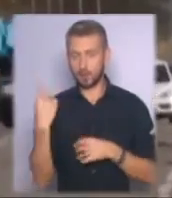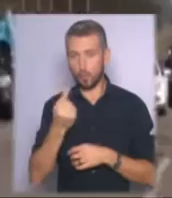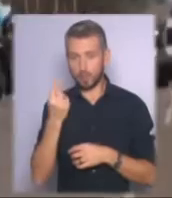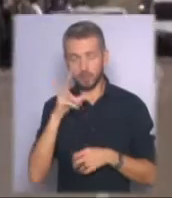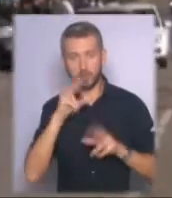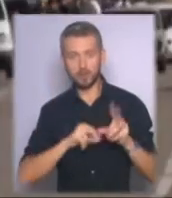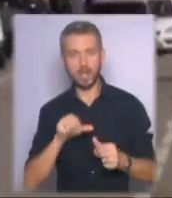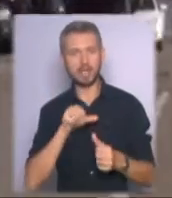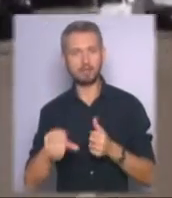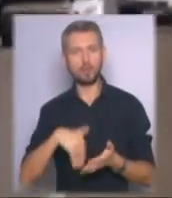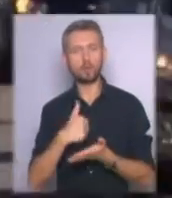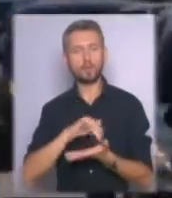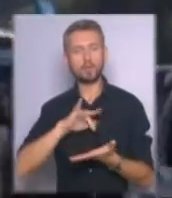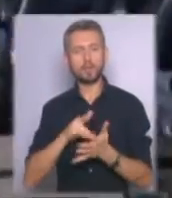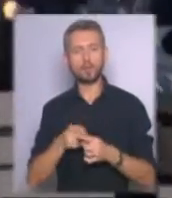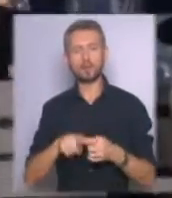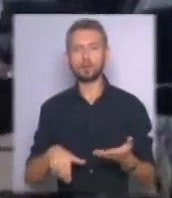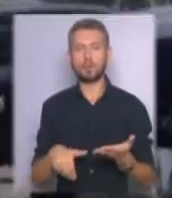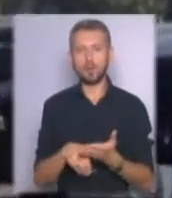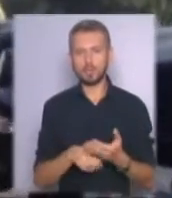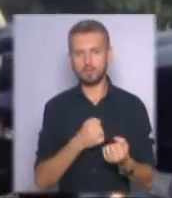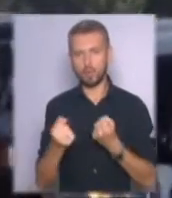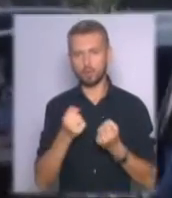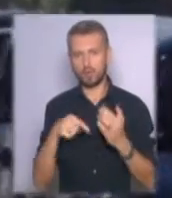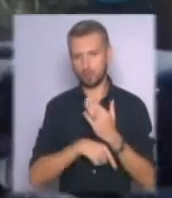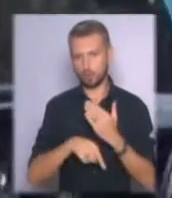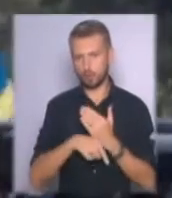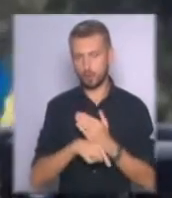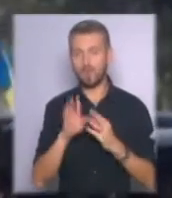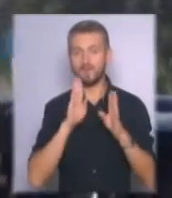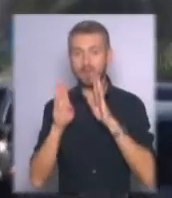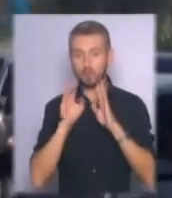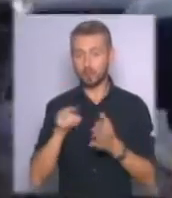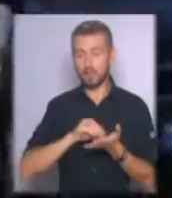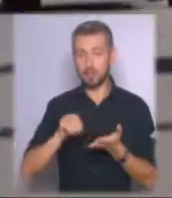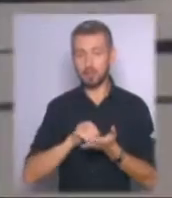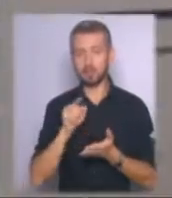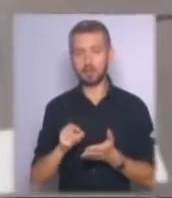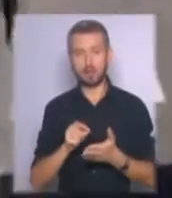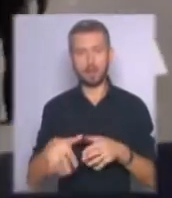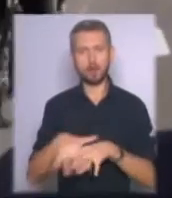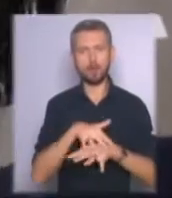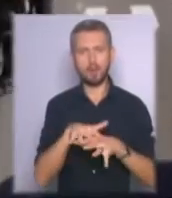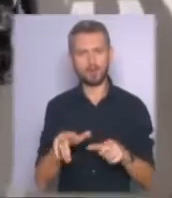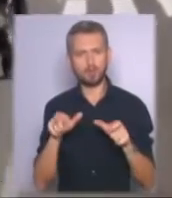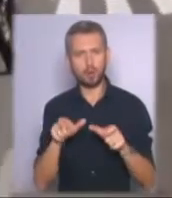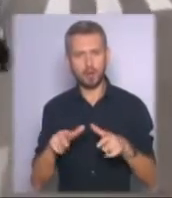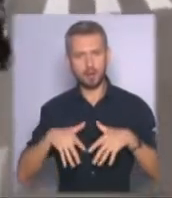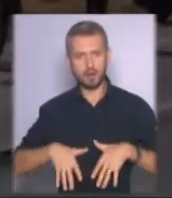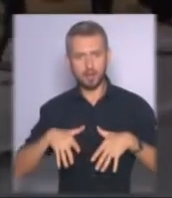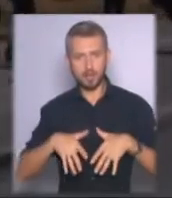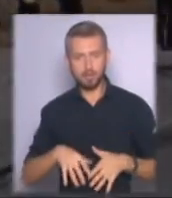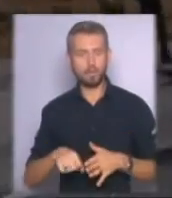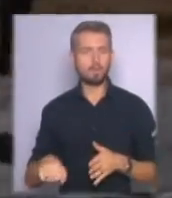основної мети, це допоможе боротьбі з корупцією. Він написав у Фейсбуці, що дана громадська блокада Криму вбиває мільярдні